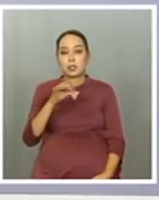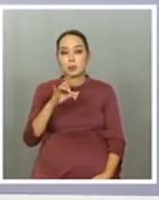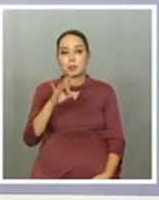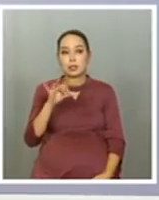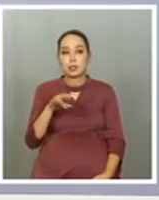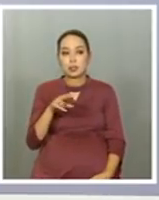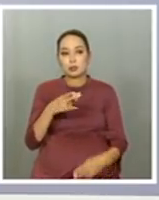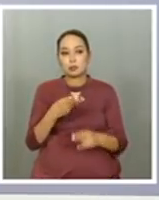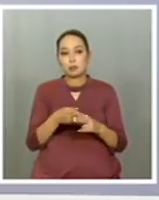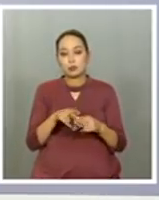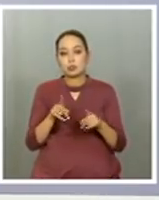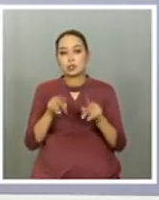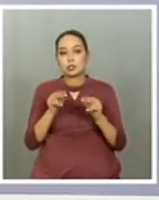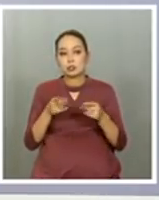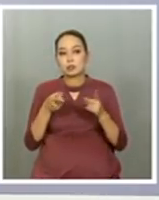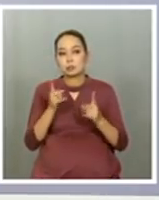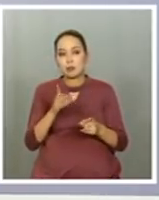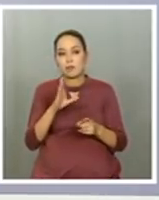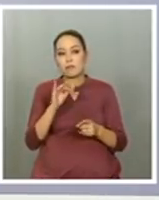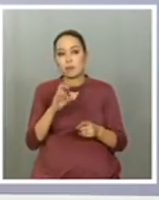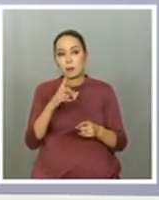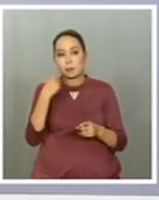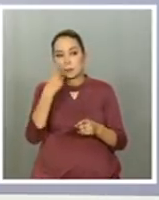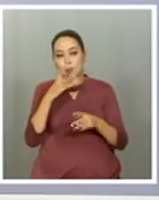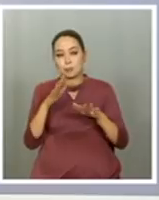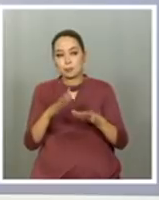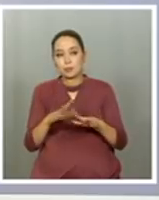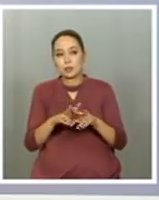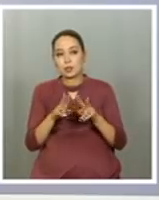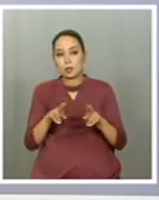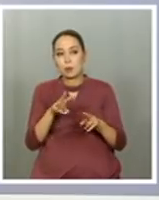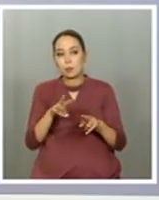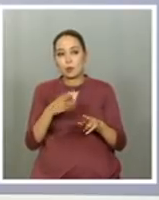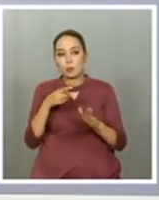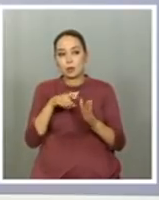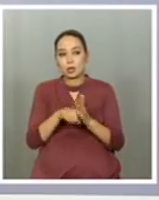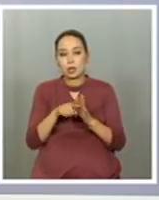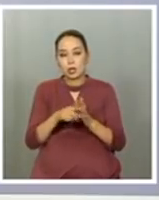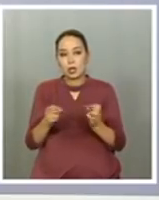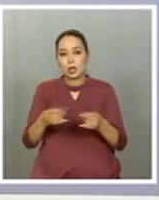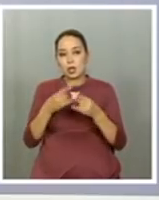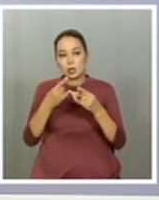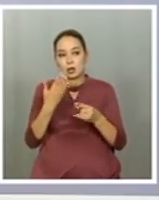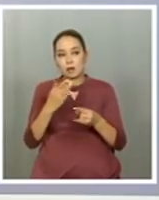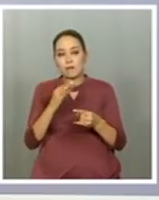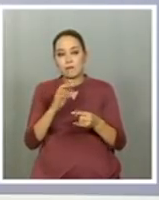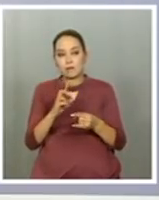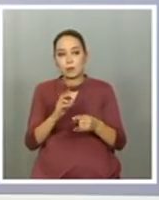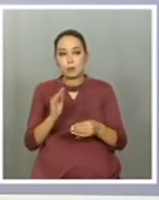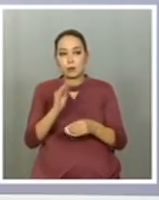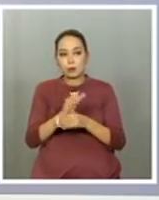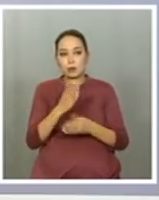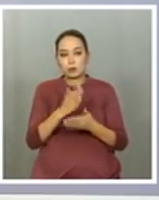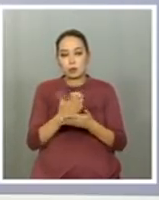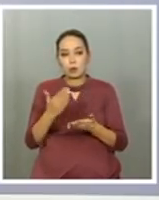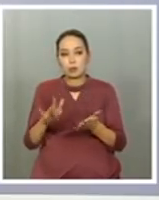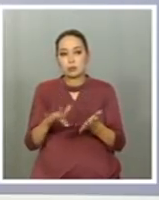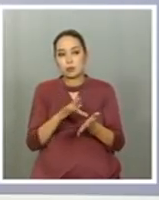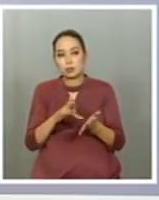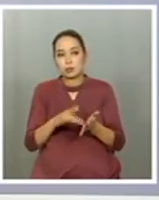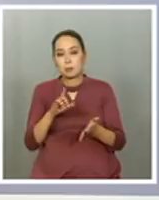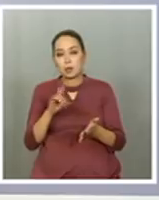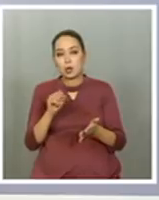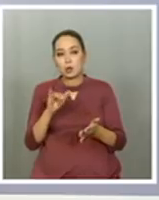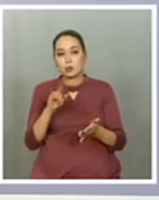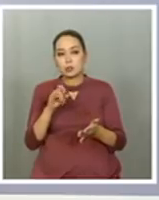бұл шын мәнінде веб-бетке ұқсас, мобильді құрылғы экранына бейімделген веб-қосымшалар. Олар смартфонда браузердің